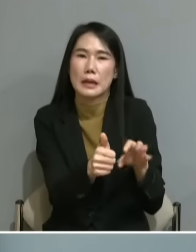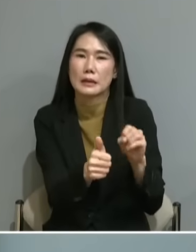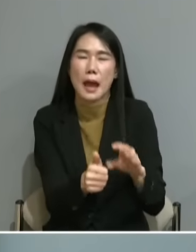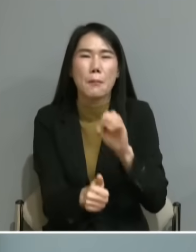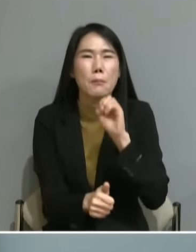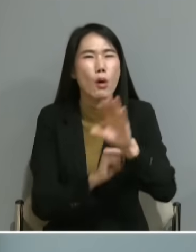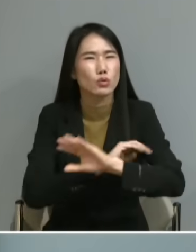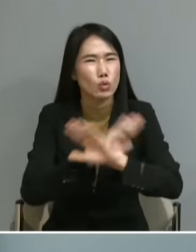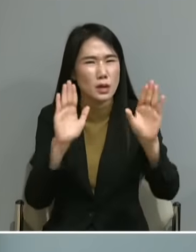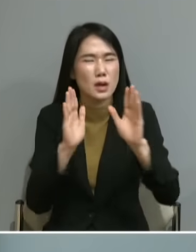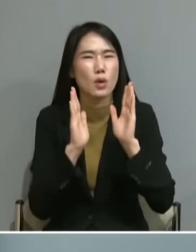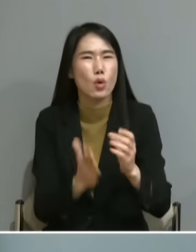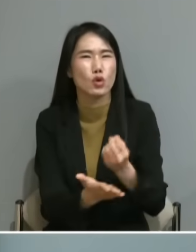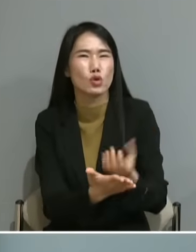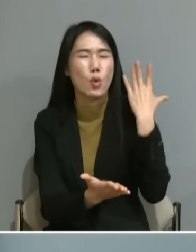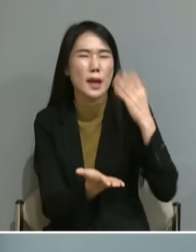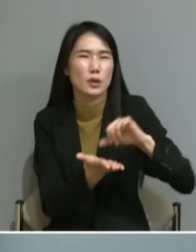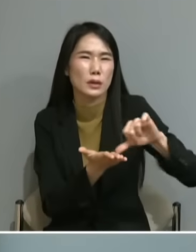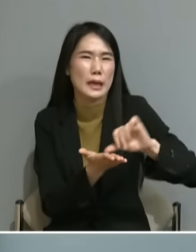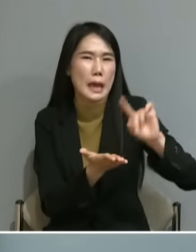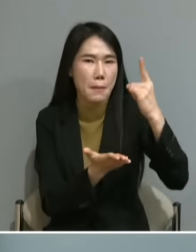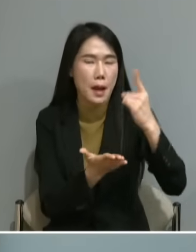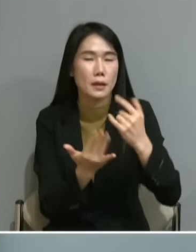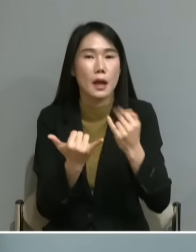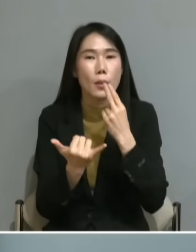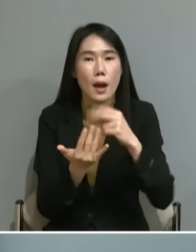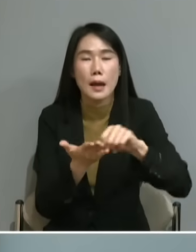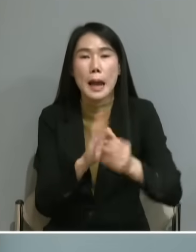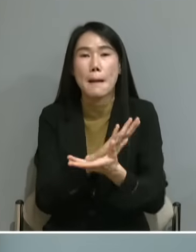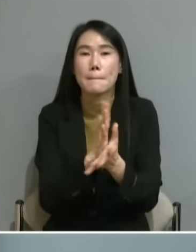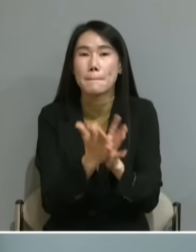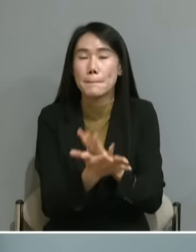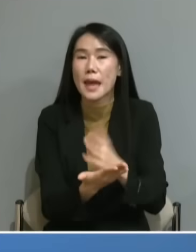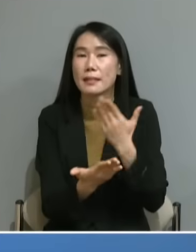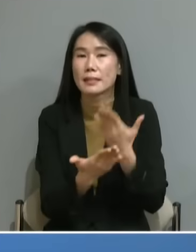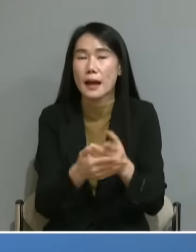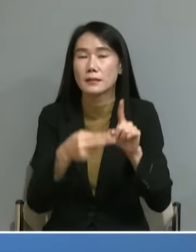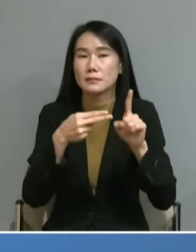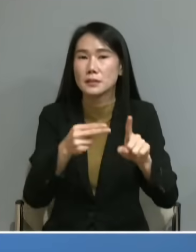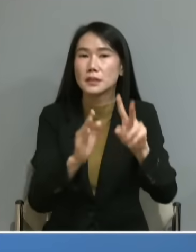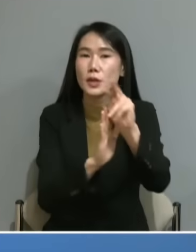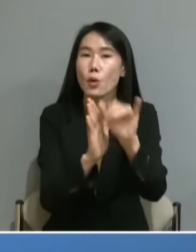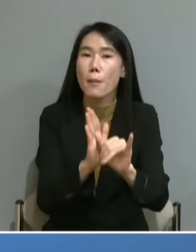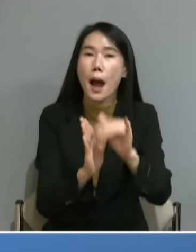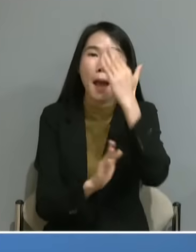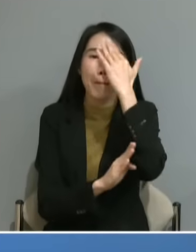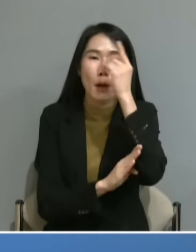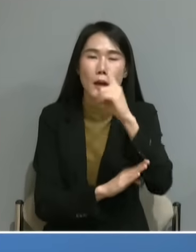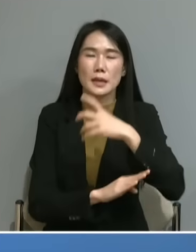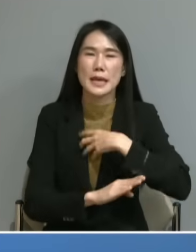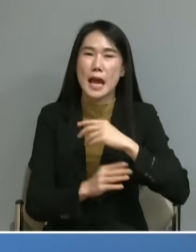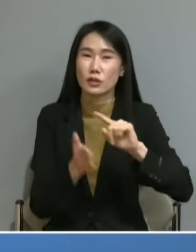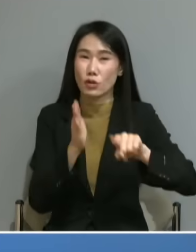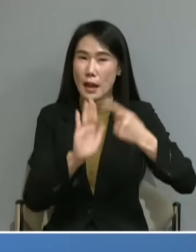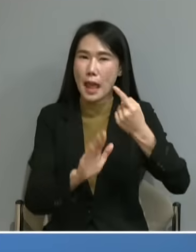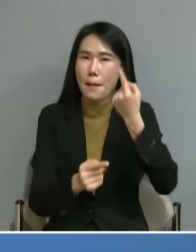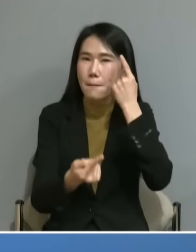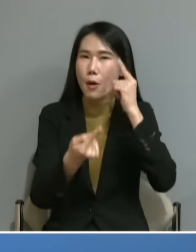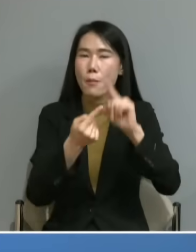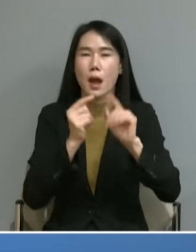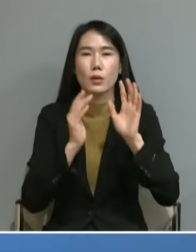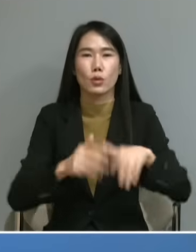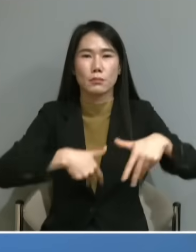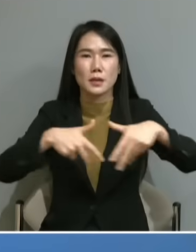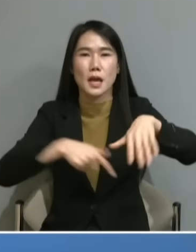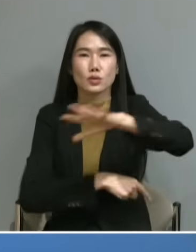ยเหตุใดที่เราจึงมีการปรับเปลี่ยนนะครับต้องเรียนอย่างนี้ครับว่าเราเนี่ยมีความประสงค์จะให้ทุกคนตามที่ได้มีการนำ